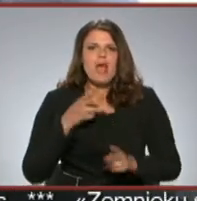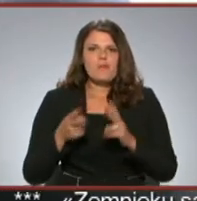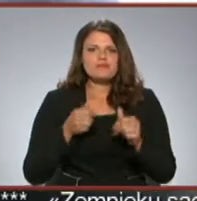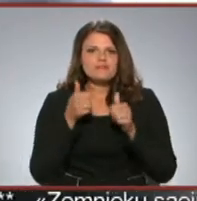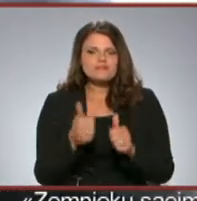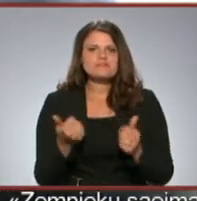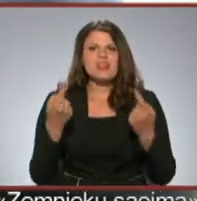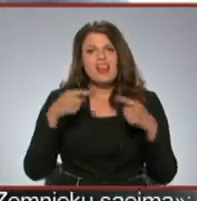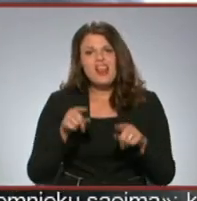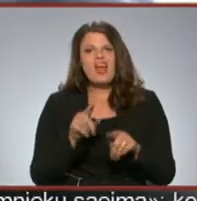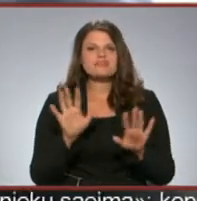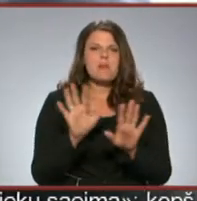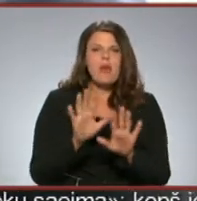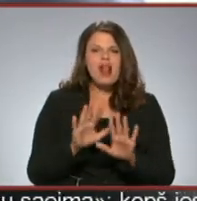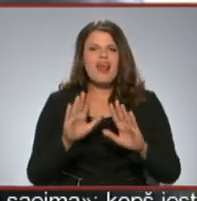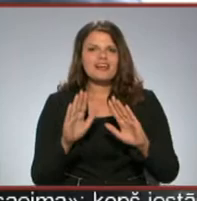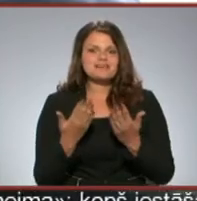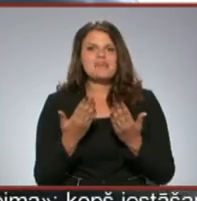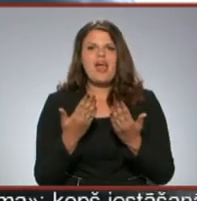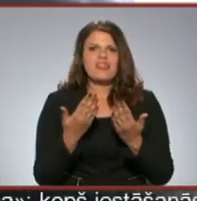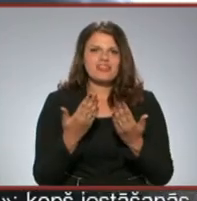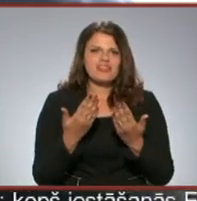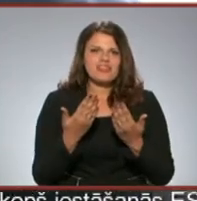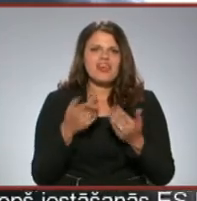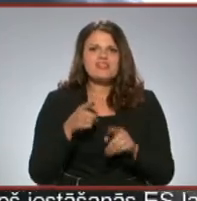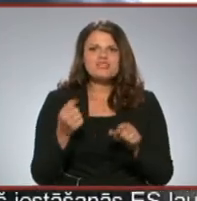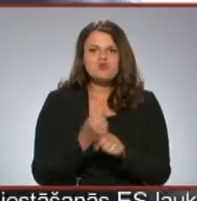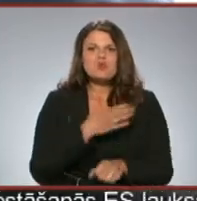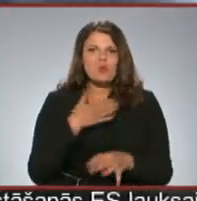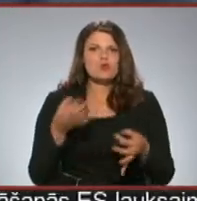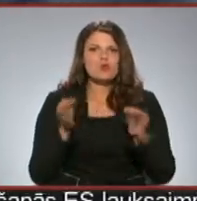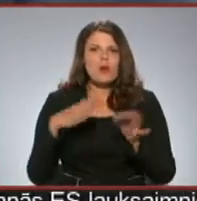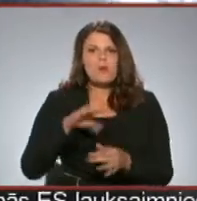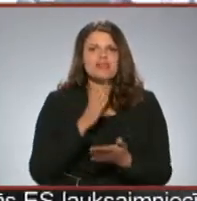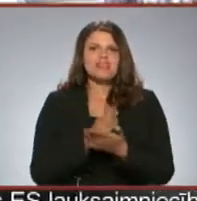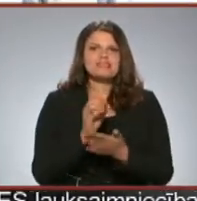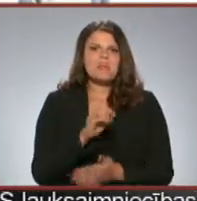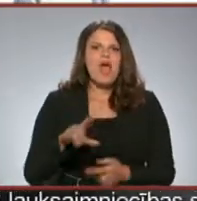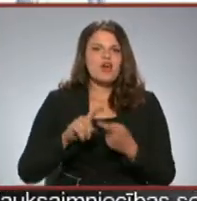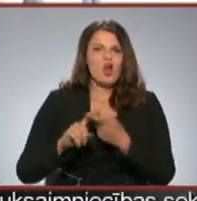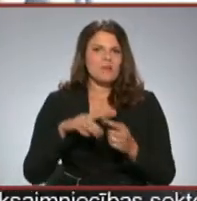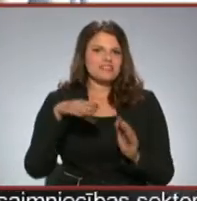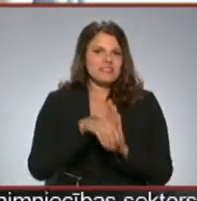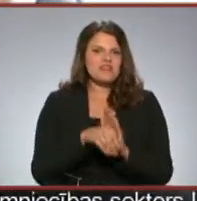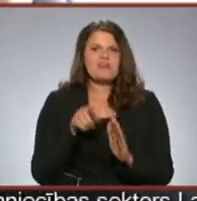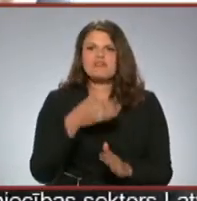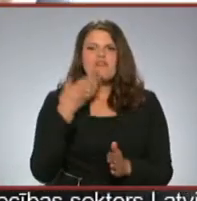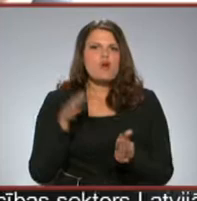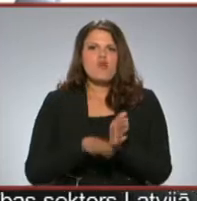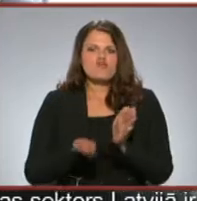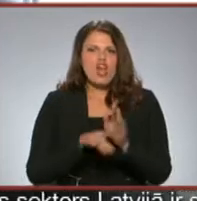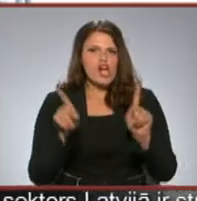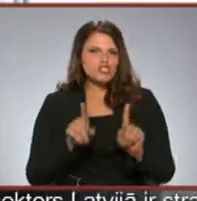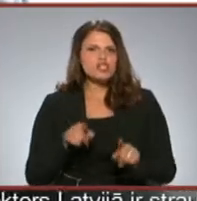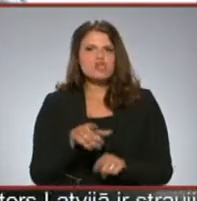arī laiks ir pelēks, bet tas tomēr ir diezgan nozīmīgi, ka mēs esam Eiropas Savienībā. Tas nav tāda vienkārša lieta, tas tomēr ir